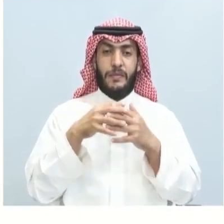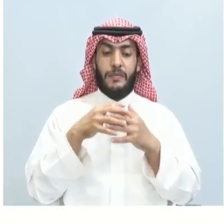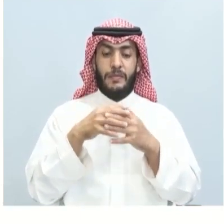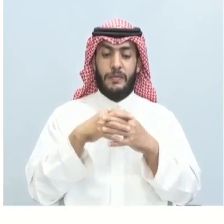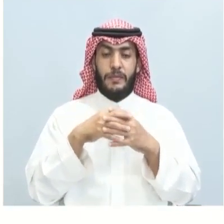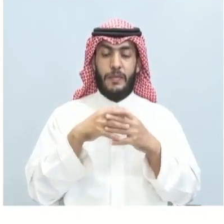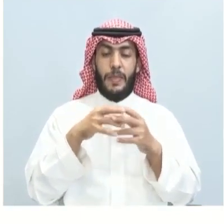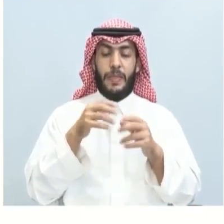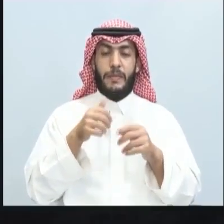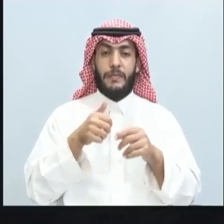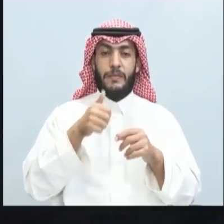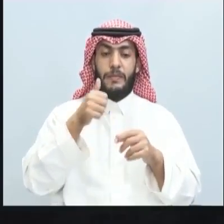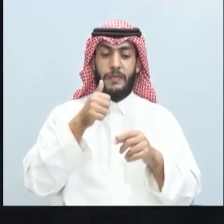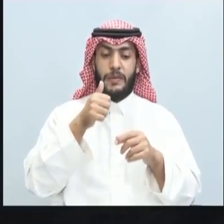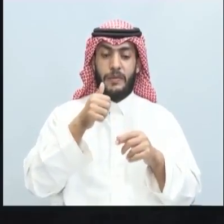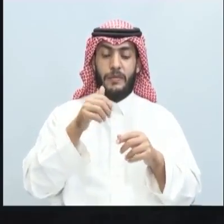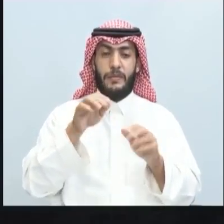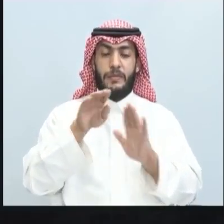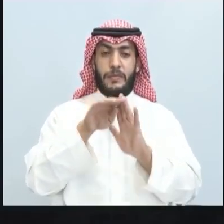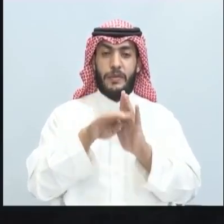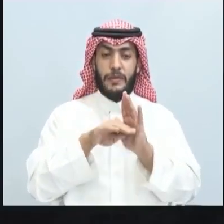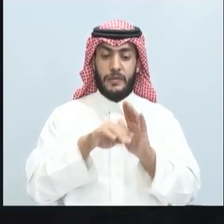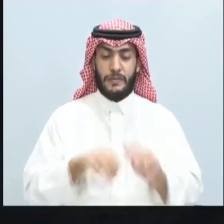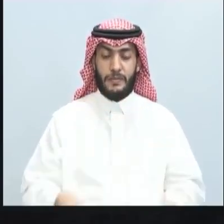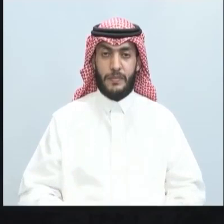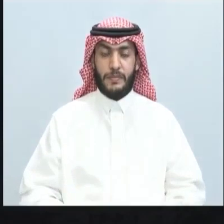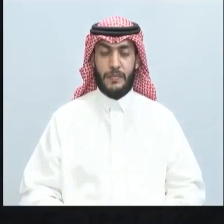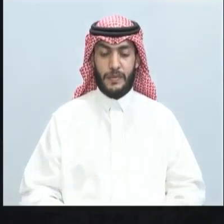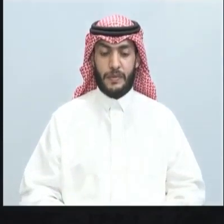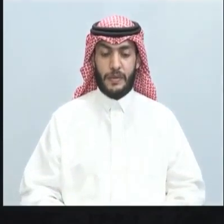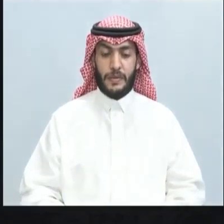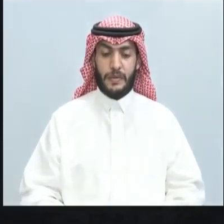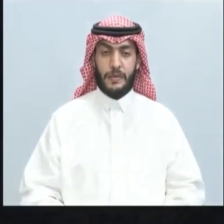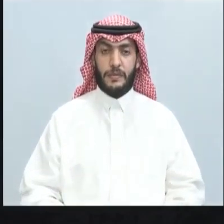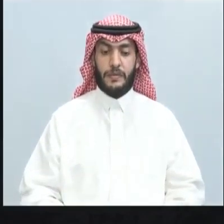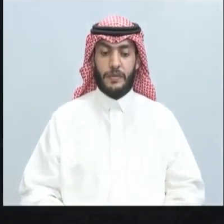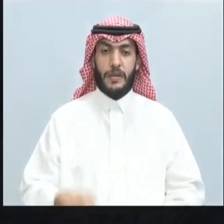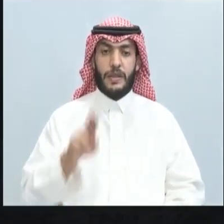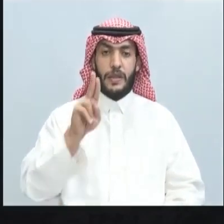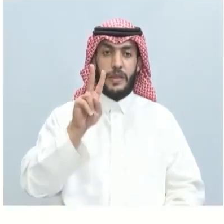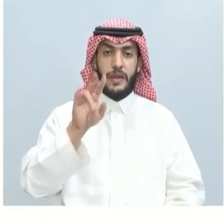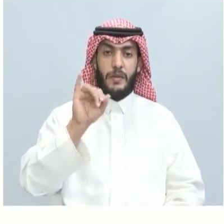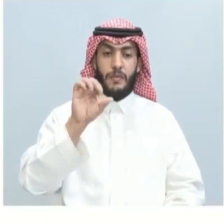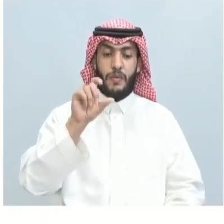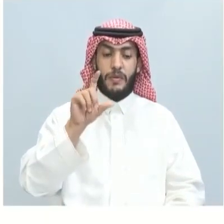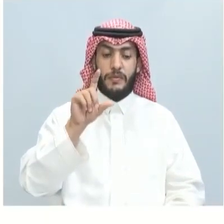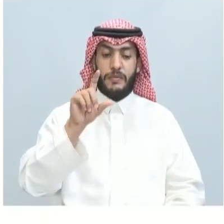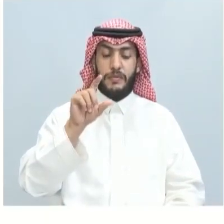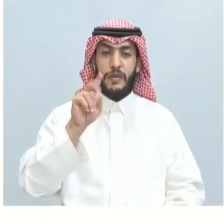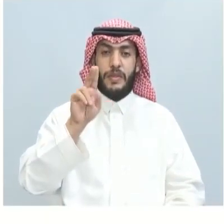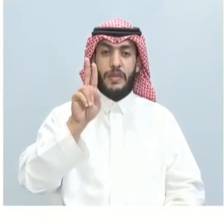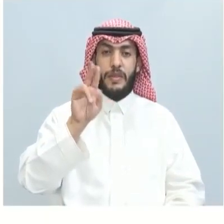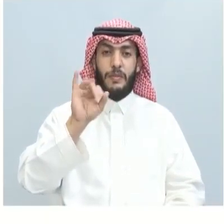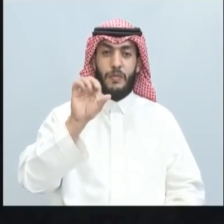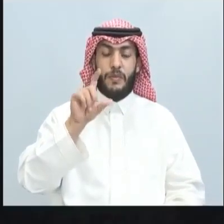يتطلب ان نحسب الموضعين الموضع الاول الموضع الثاني طبعا هنا 2 مول اذا 2